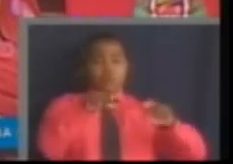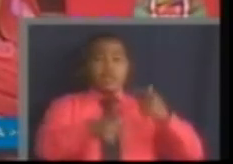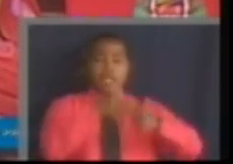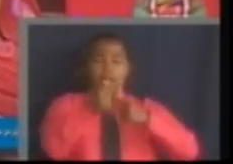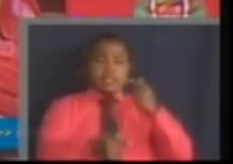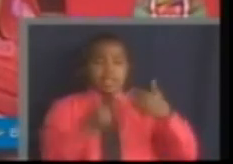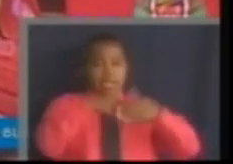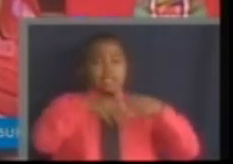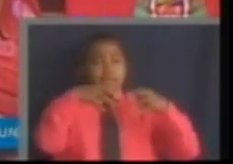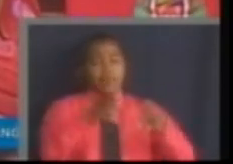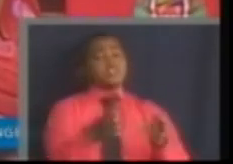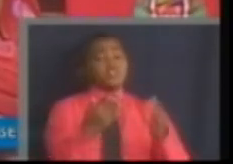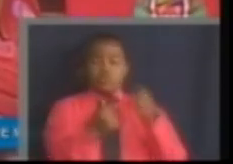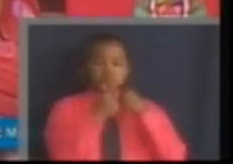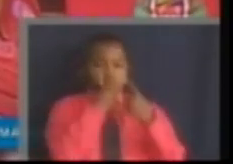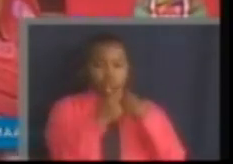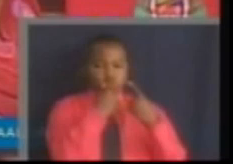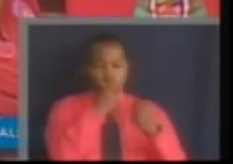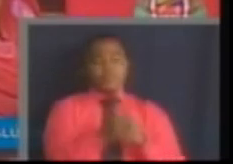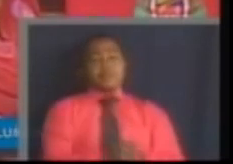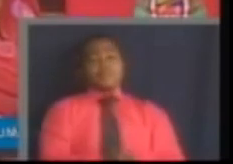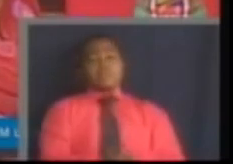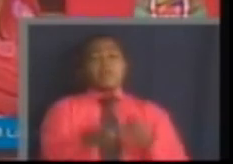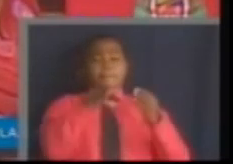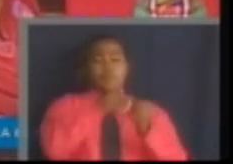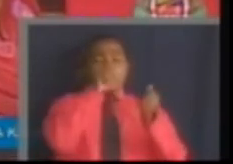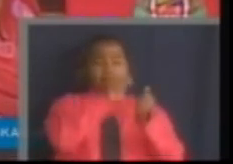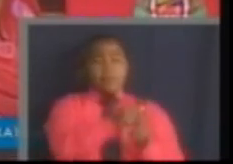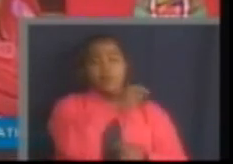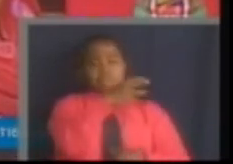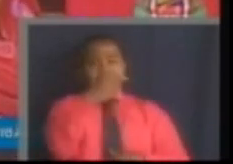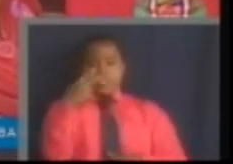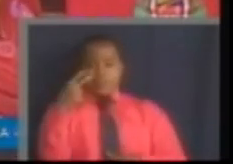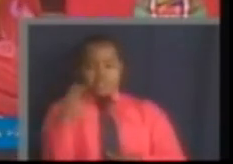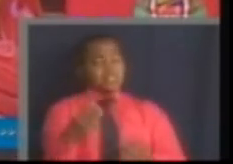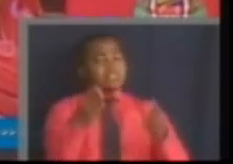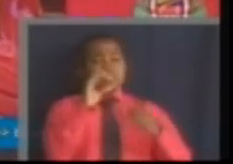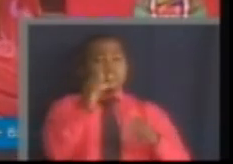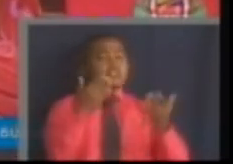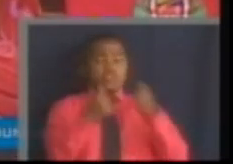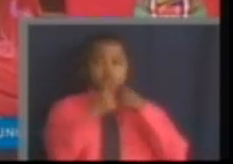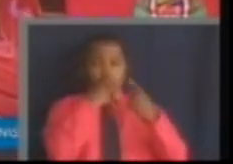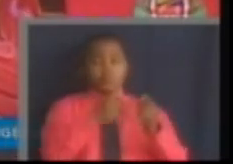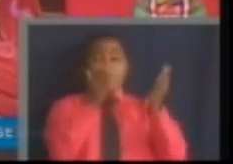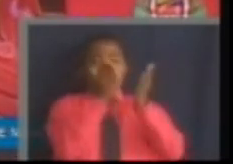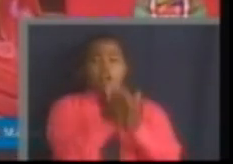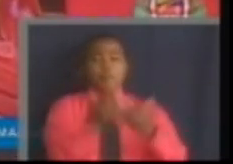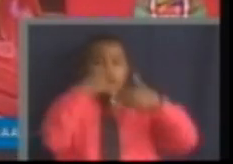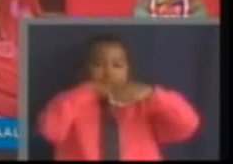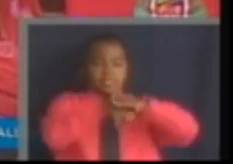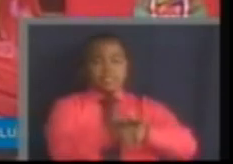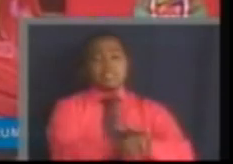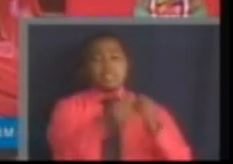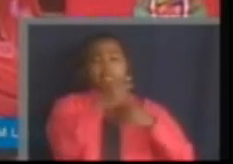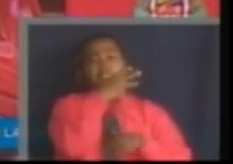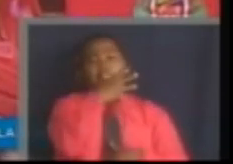kamati sitayazungumzia, na mambo ya staha ya 32C sitayazungumzia. Naomba nijielekeze kwenye